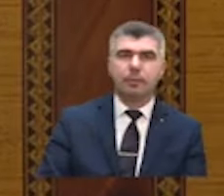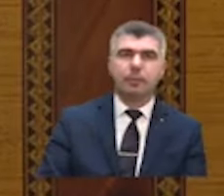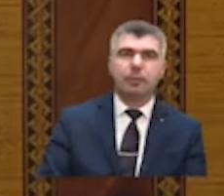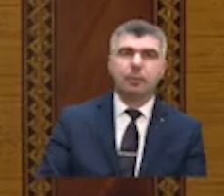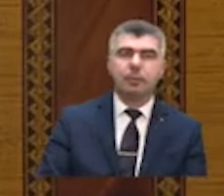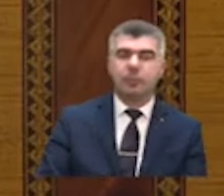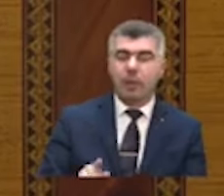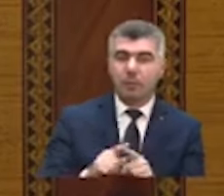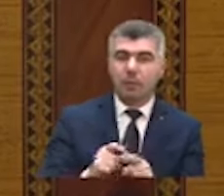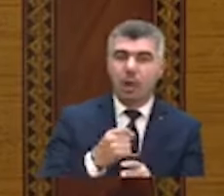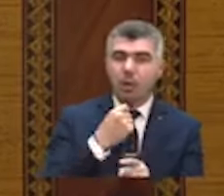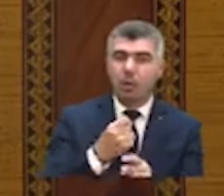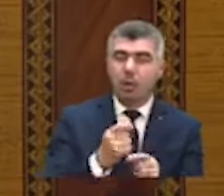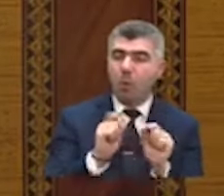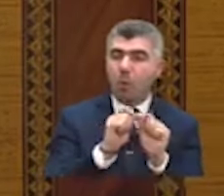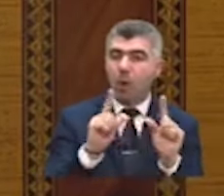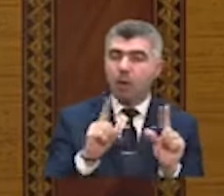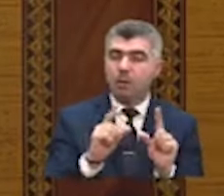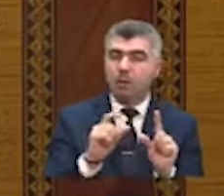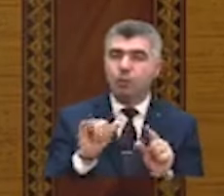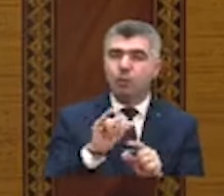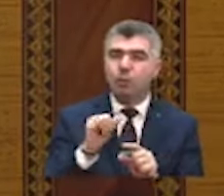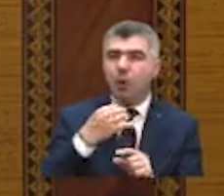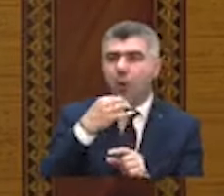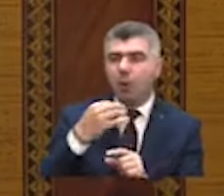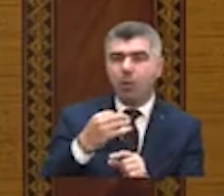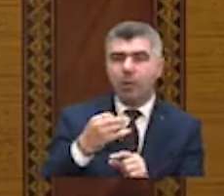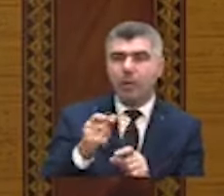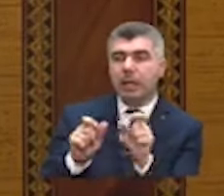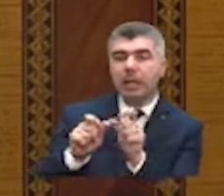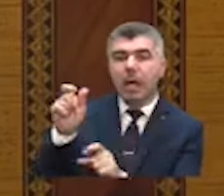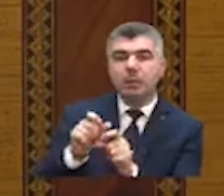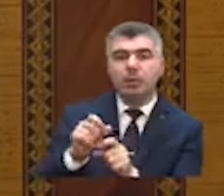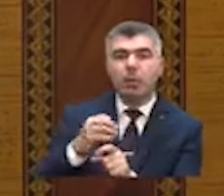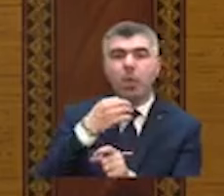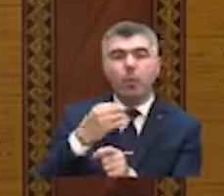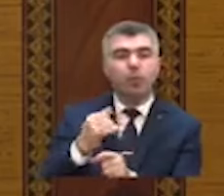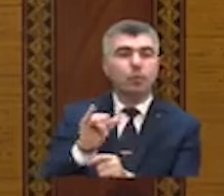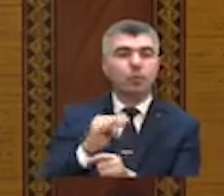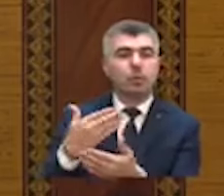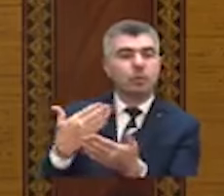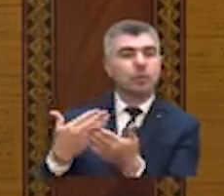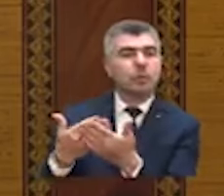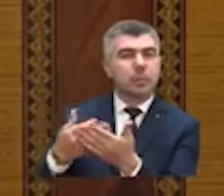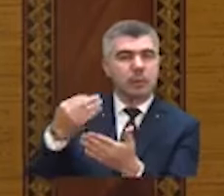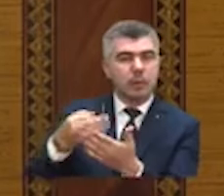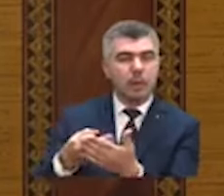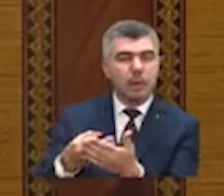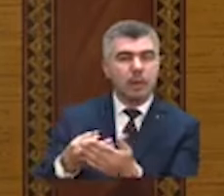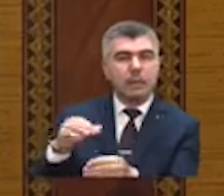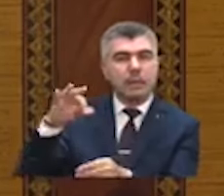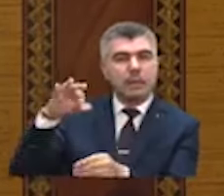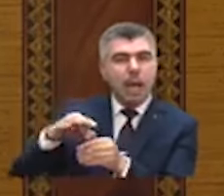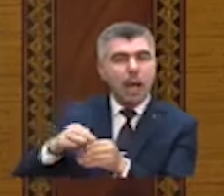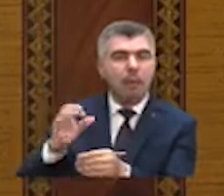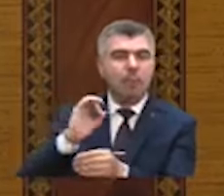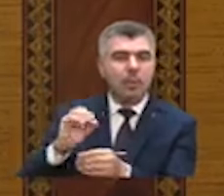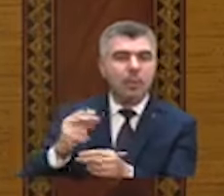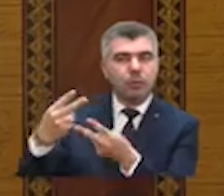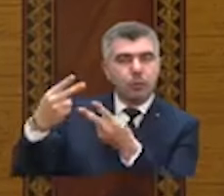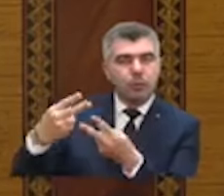وبصراحه احنا مايهمناش اش كتقول كيهم هما المواطنين لان المواطنين هما اللي جابونا ه اللي جابونا